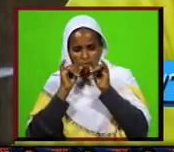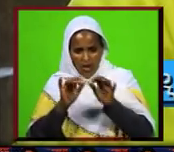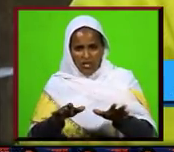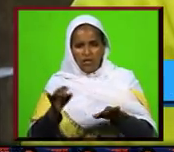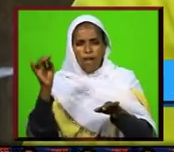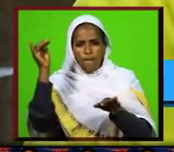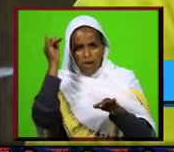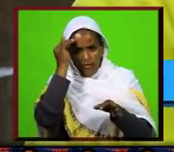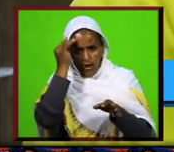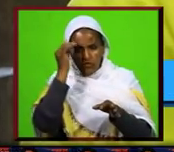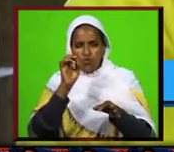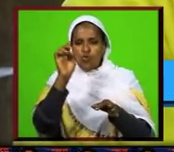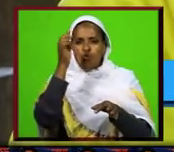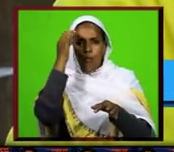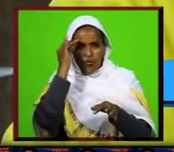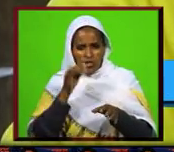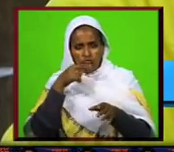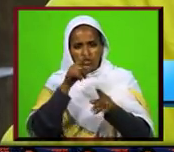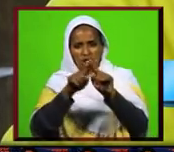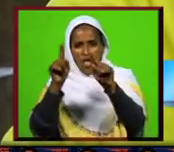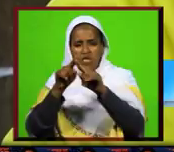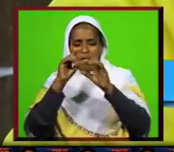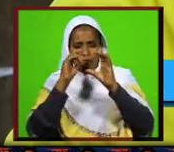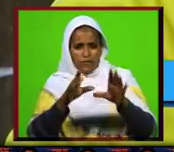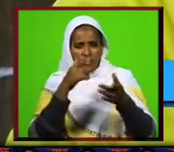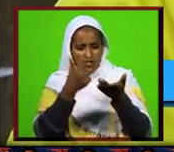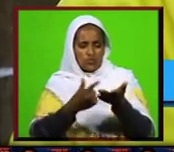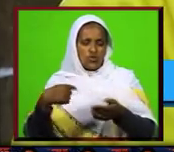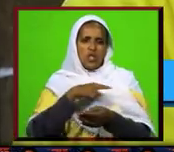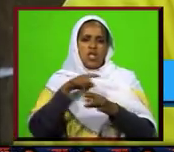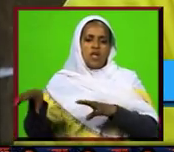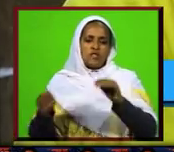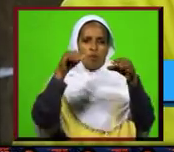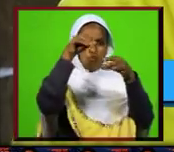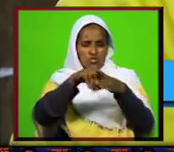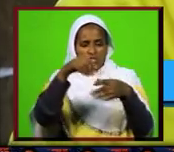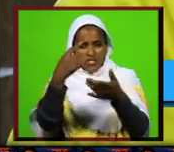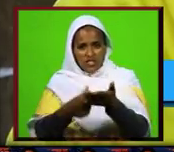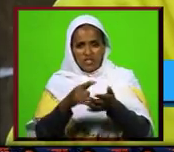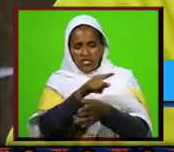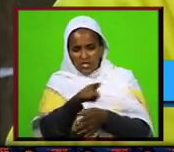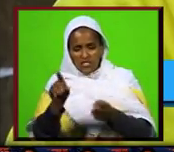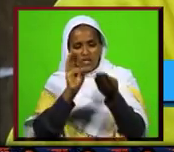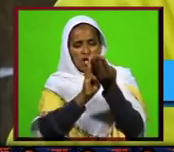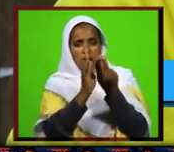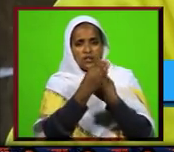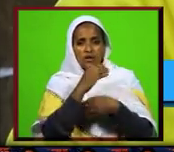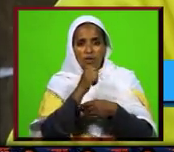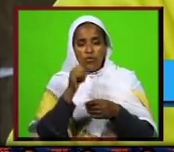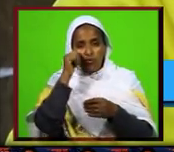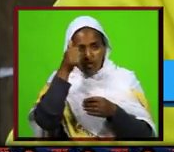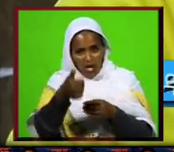ባራኪ ጳጳስ ቢባል ቆሞሳት ቢባል የተለያዩ መምህራን የሚወጡት ከዚህ ከኛው ተማሪ ውስጥ ነው። ስለዚህ እኛውን